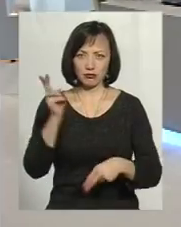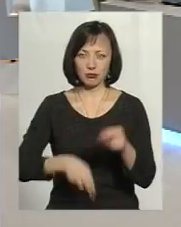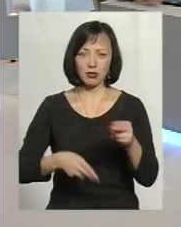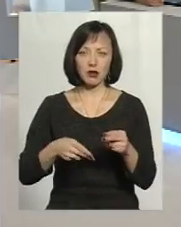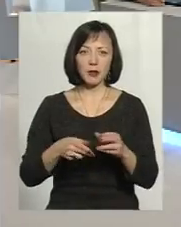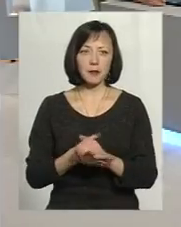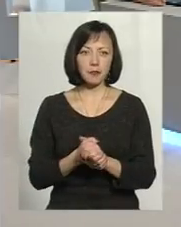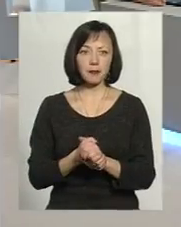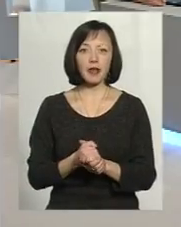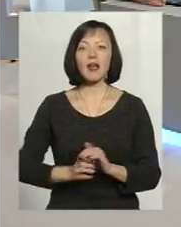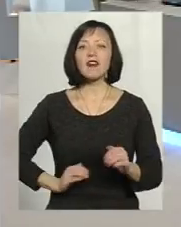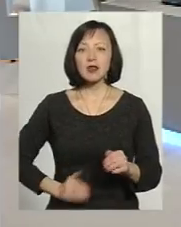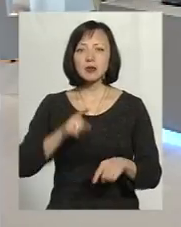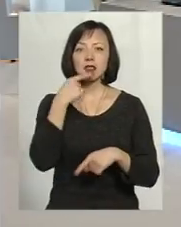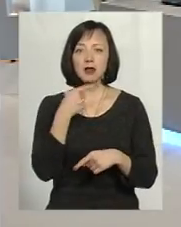потім вже